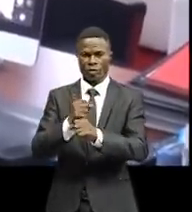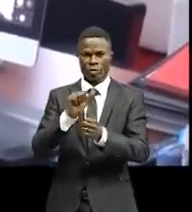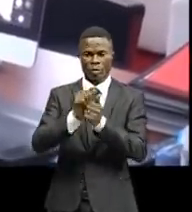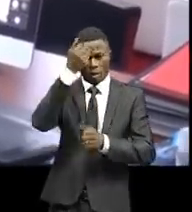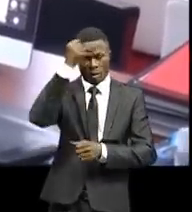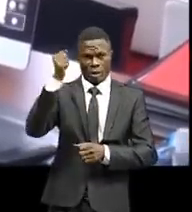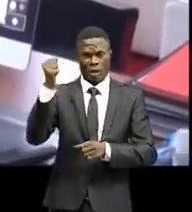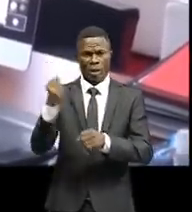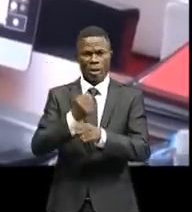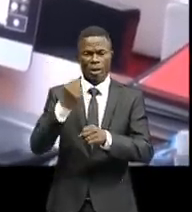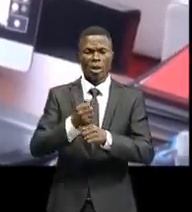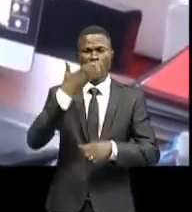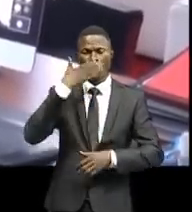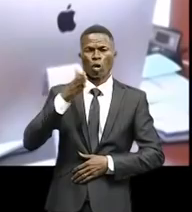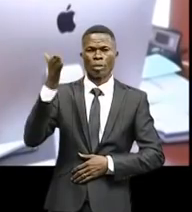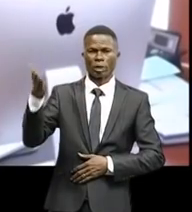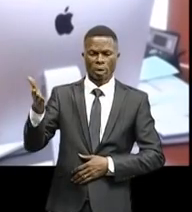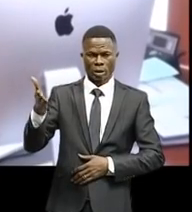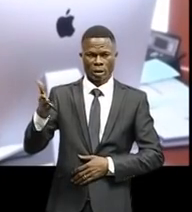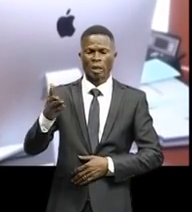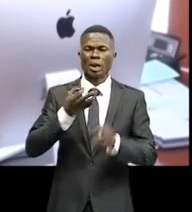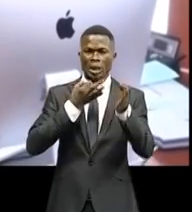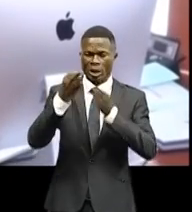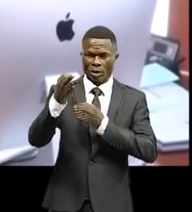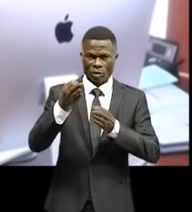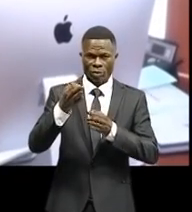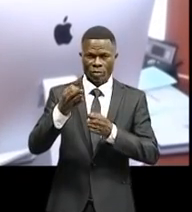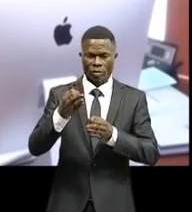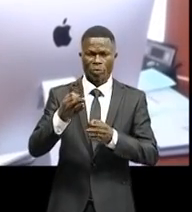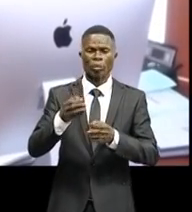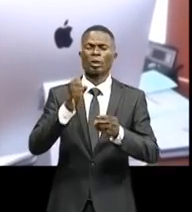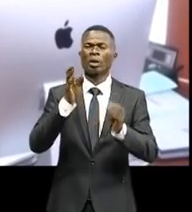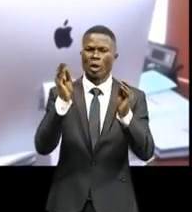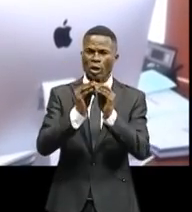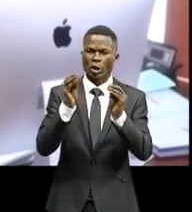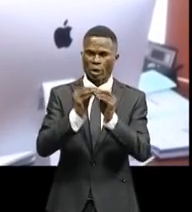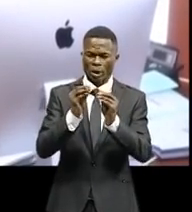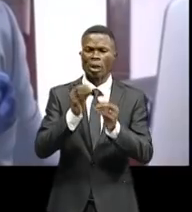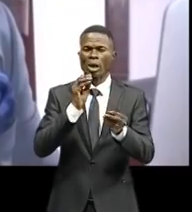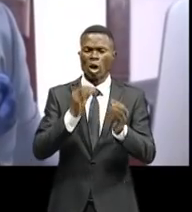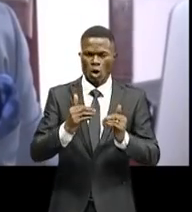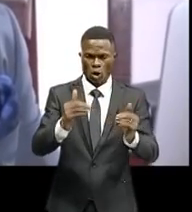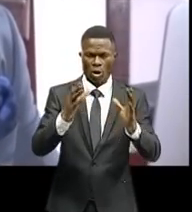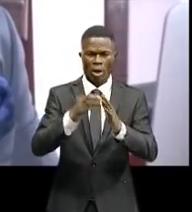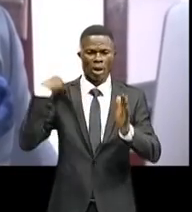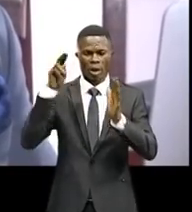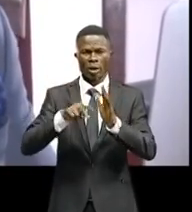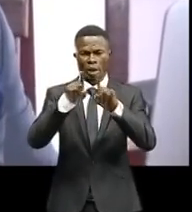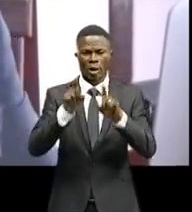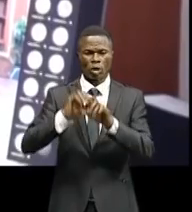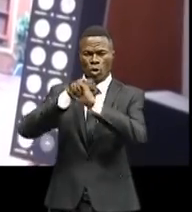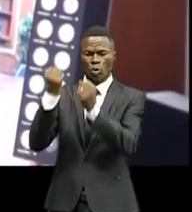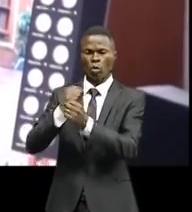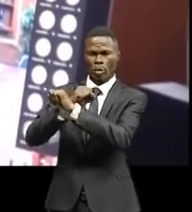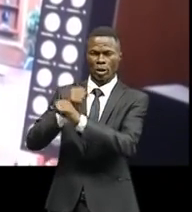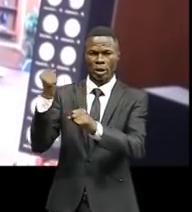des professionnels de santé, il a souligné que les pourparlers continuent entre le gouvernement et le banc syndical